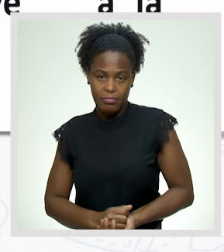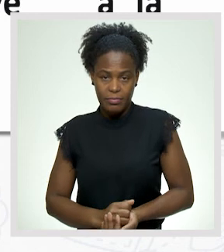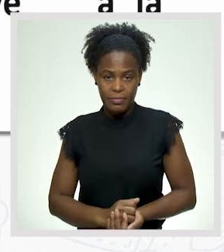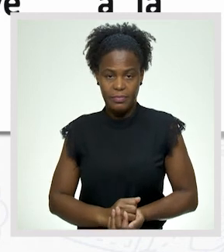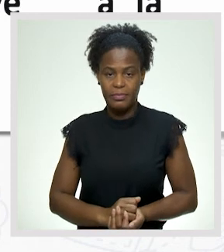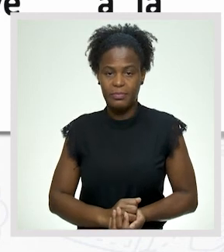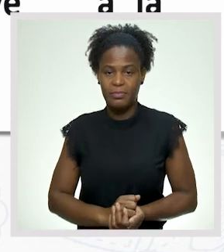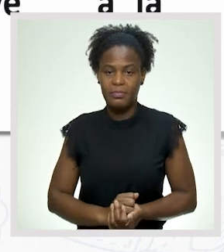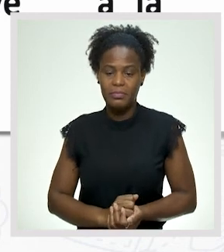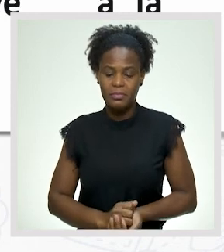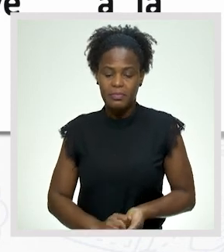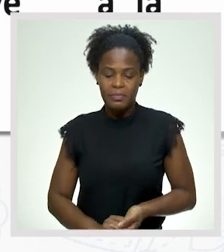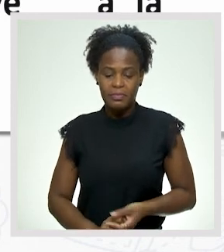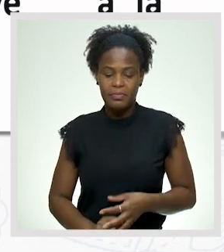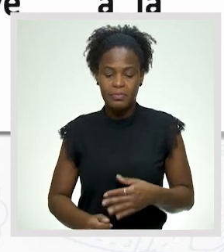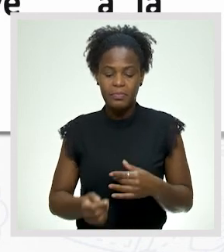B.